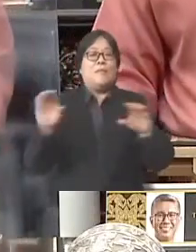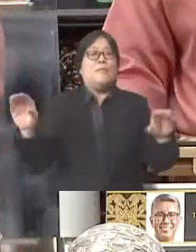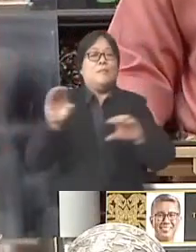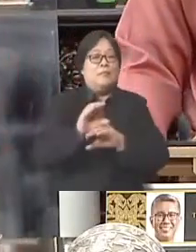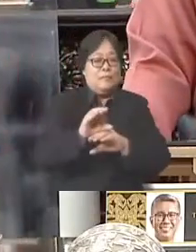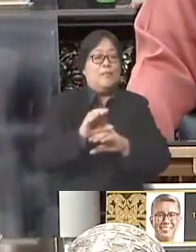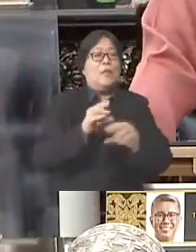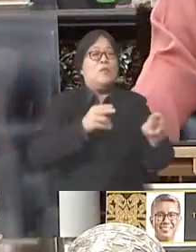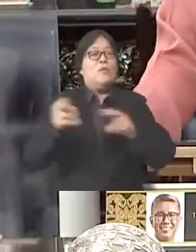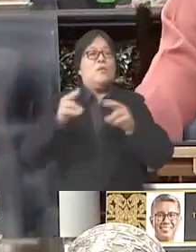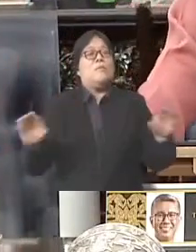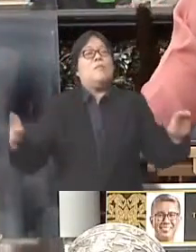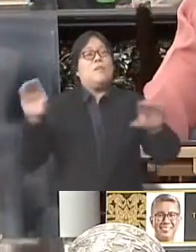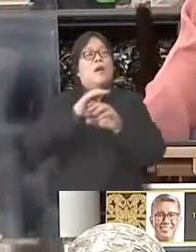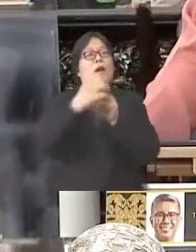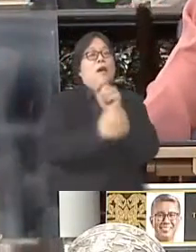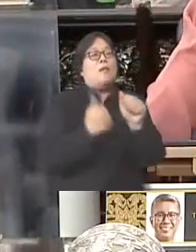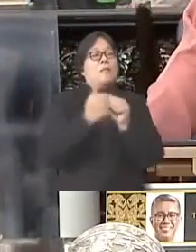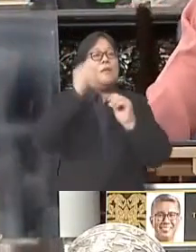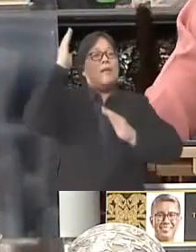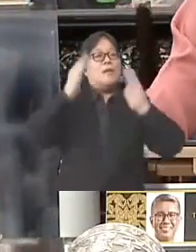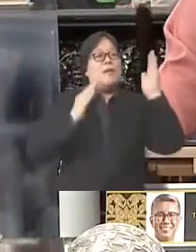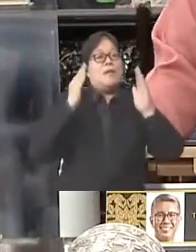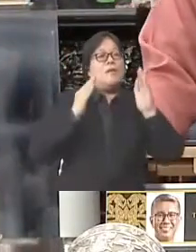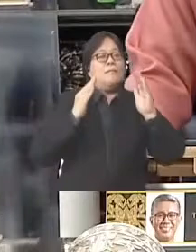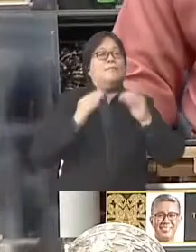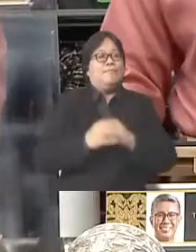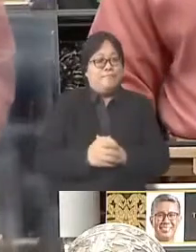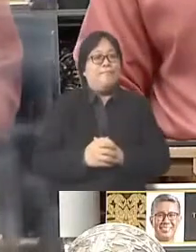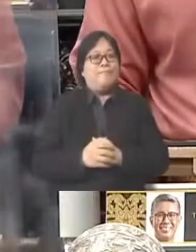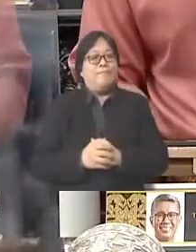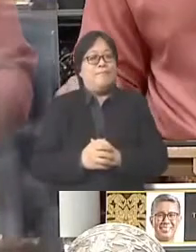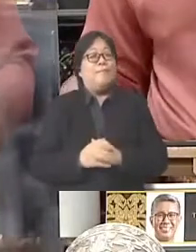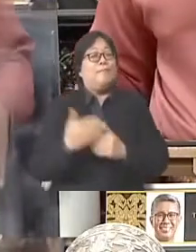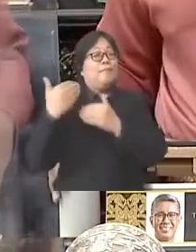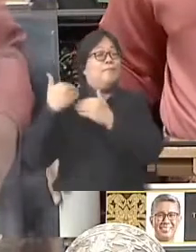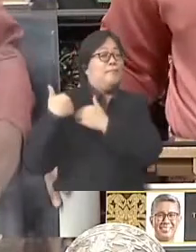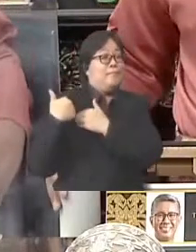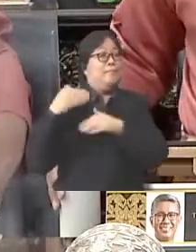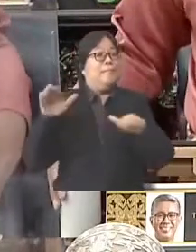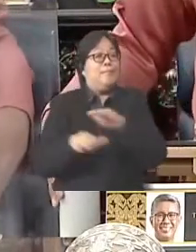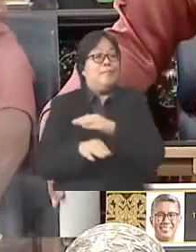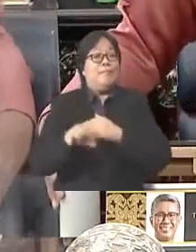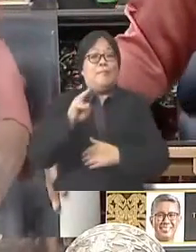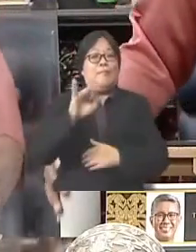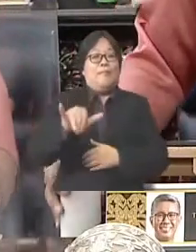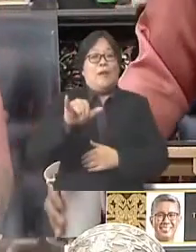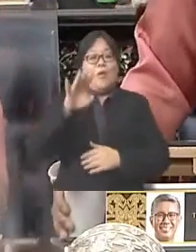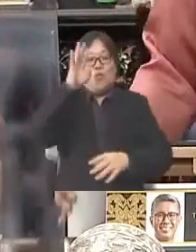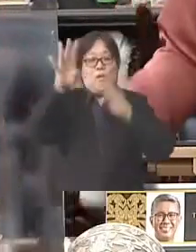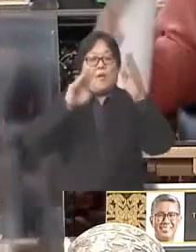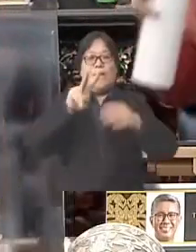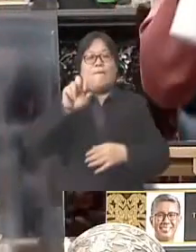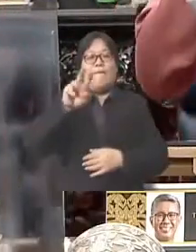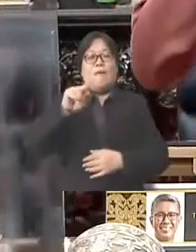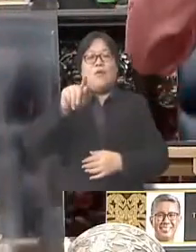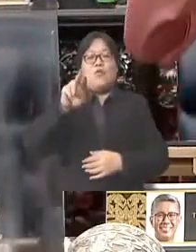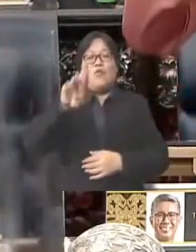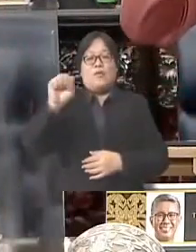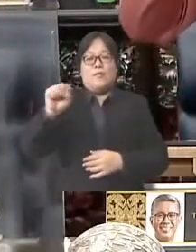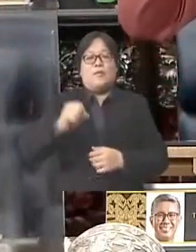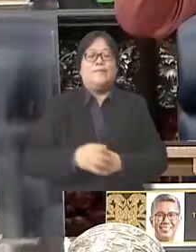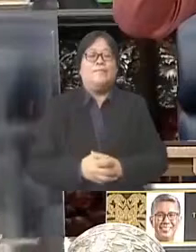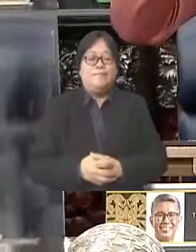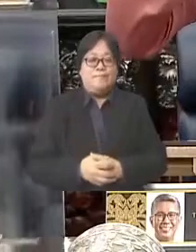pelaburan bagi inisiatif laporan animasi negara yang di akan ditandai Kang yang akan dikendalikan oleh mikrotik fences